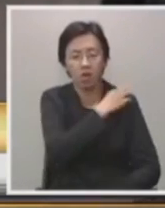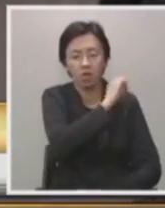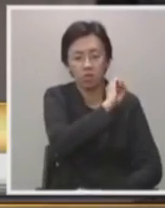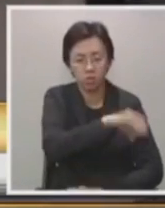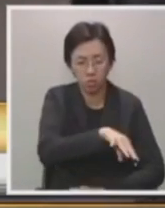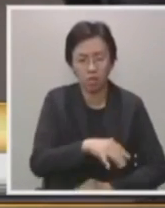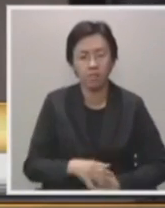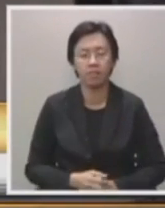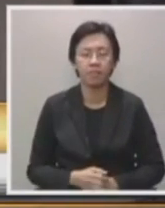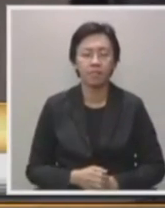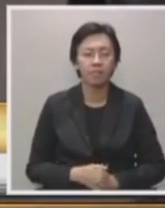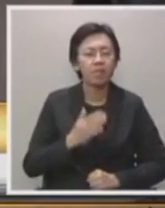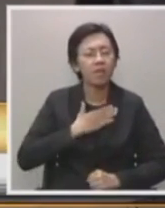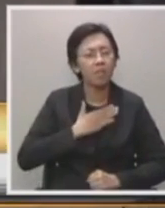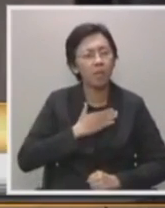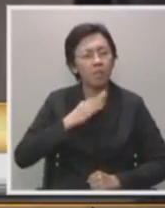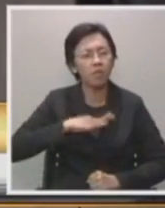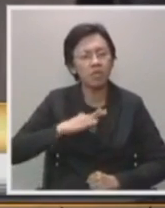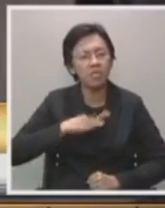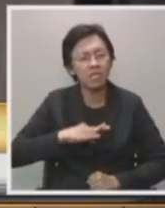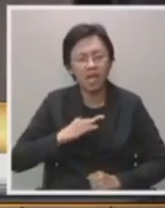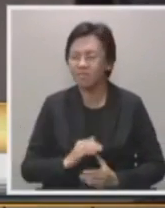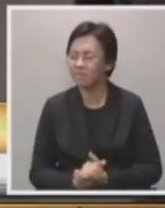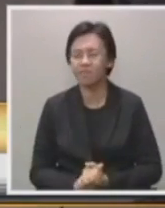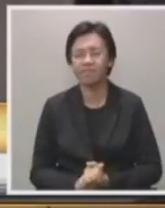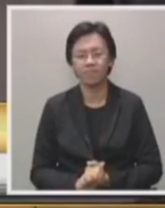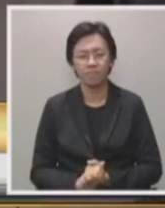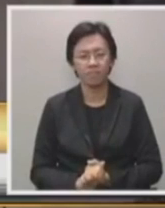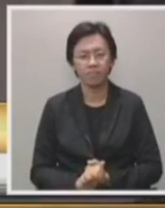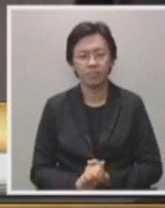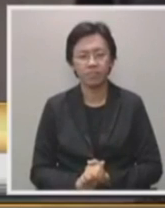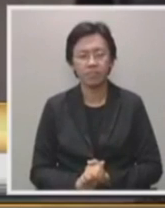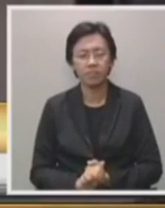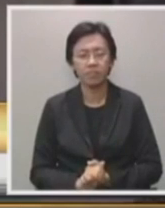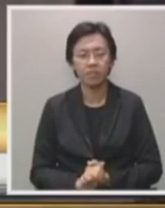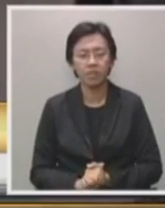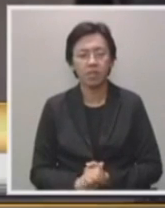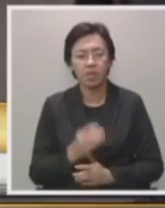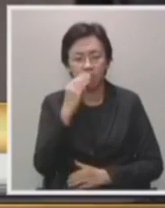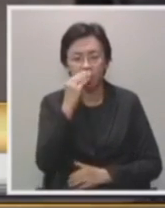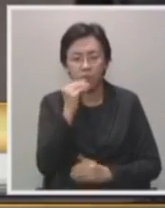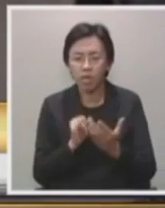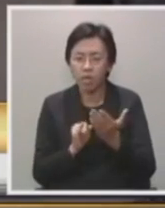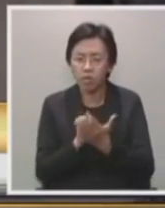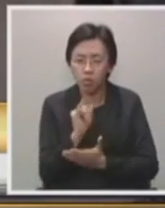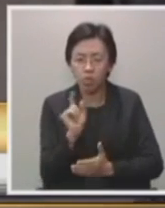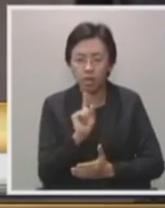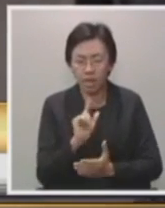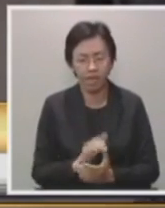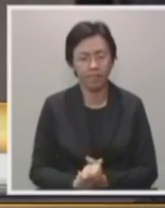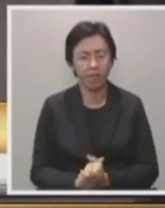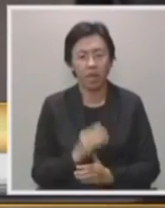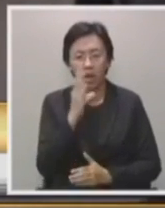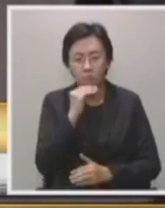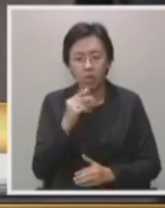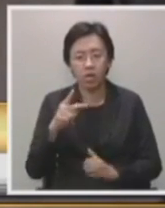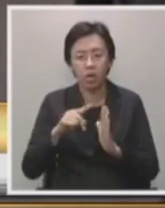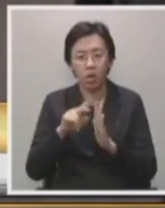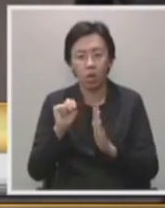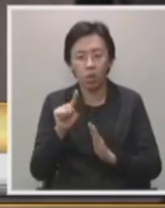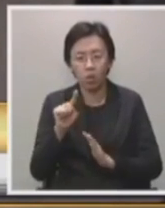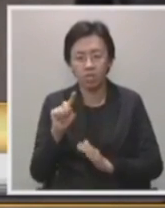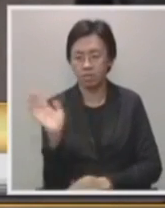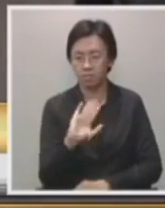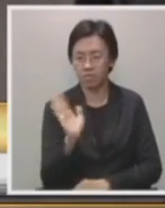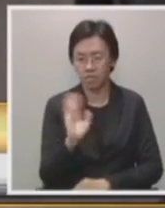ศเพราะฉะนั้นผมว่าในทางการแล้วเนี่ยสิ่งที่ท่านจะต้องเรียกให้ถูกต้องไม่ใช่คุณประยุทธ์